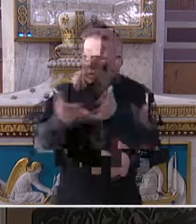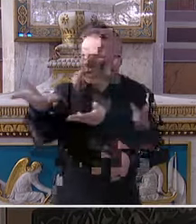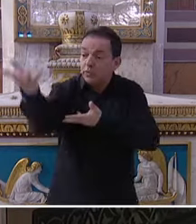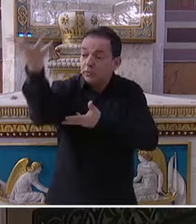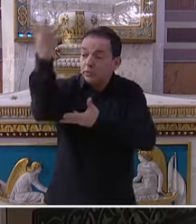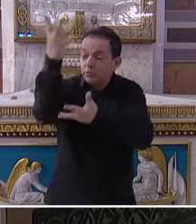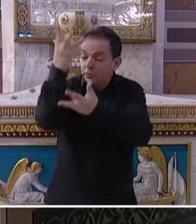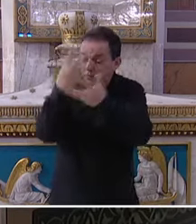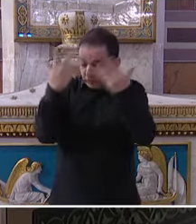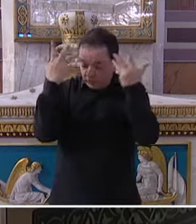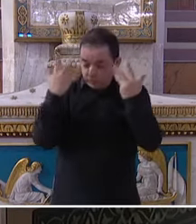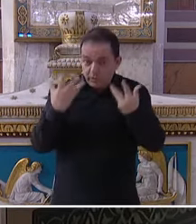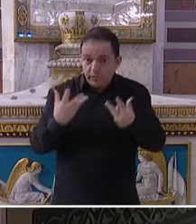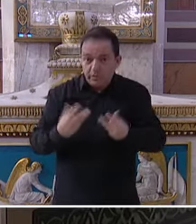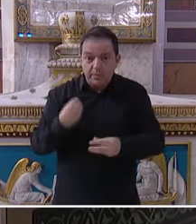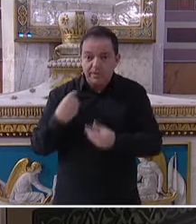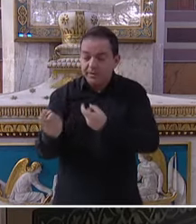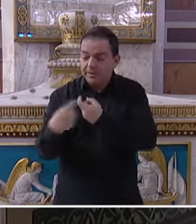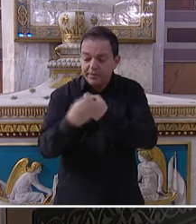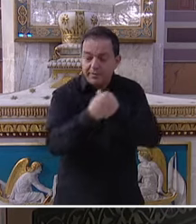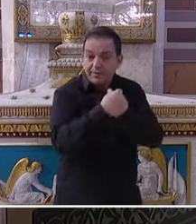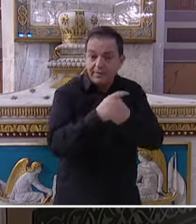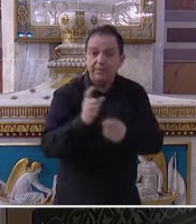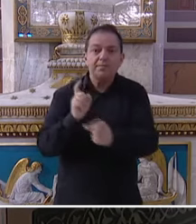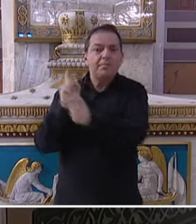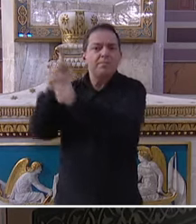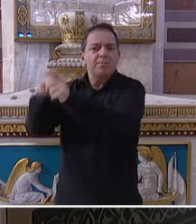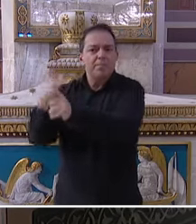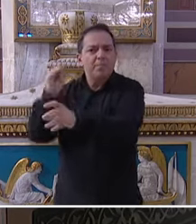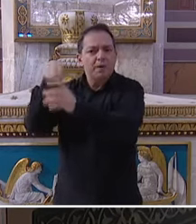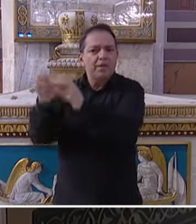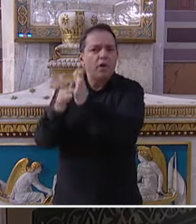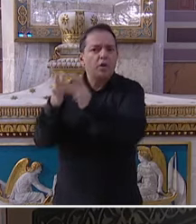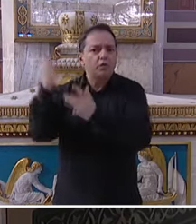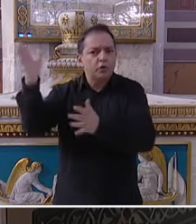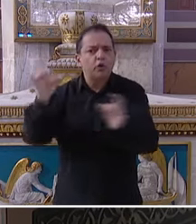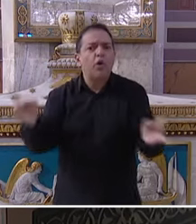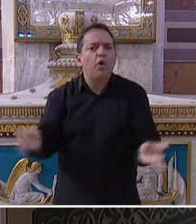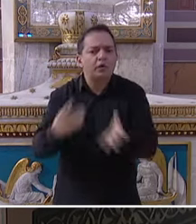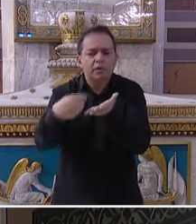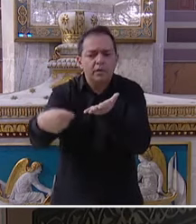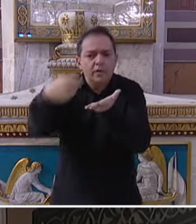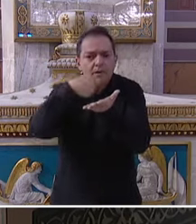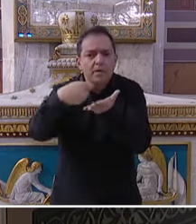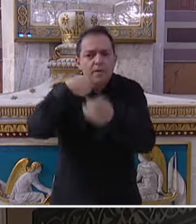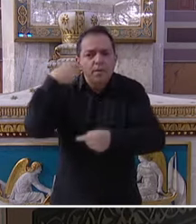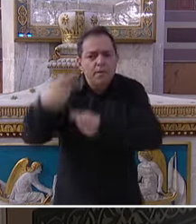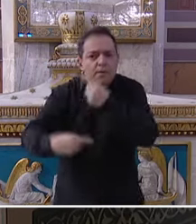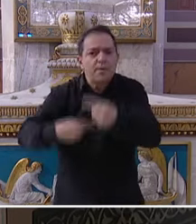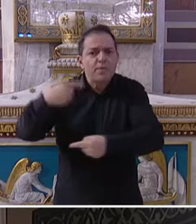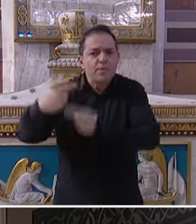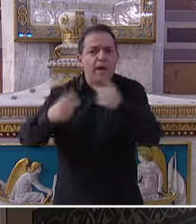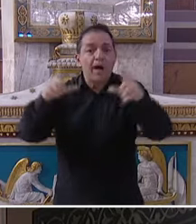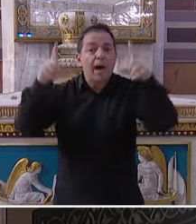οποίου είμαστε μέλη δια της μεταλήψεως των Αγίων Μυστηρίων.